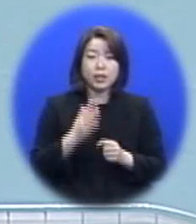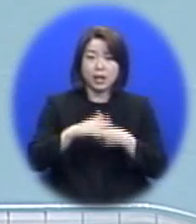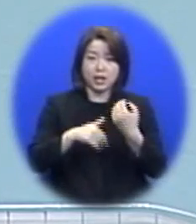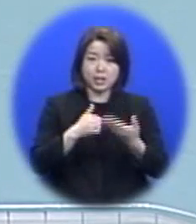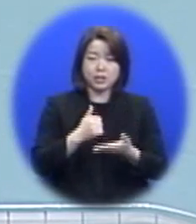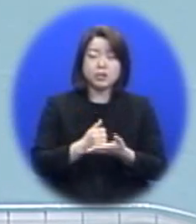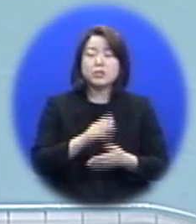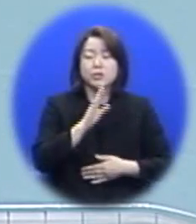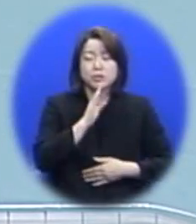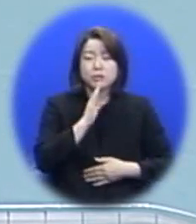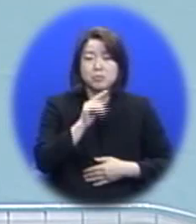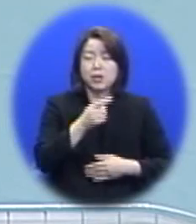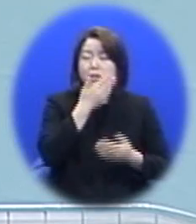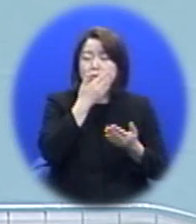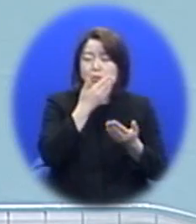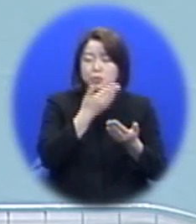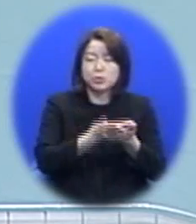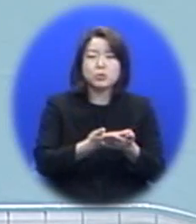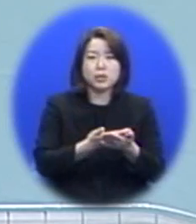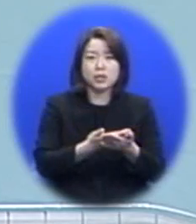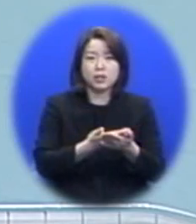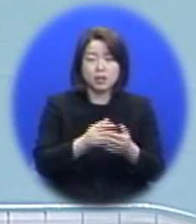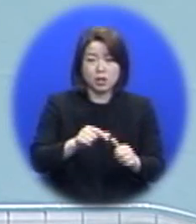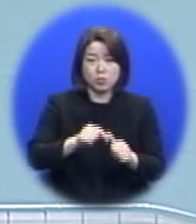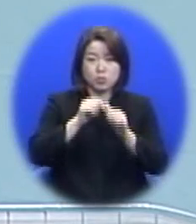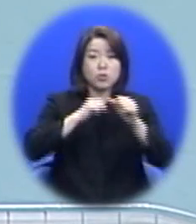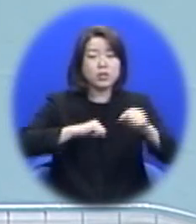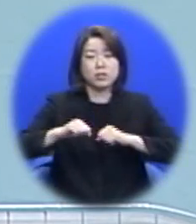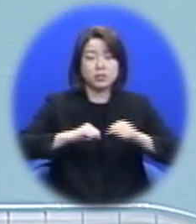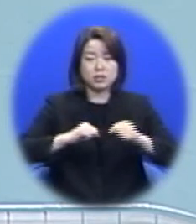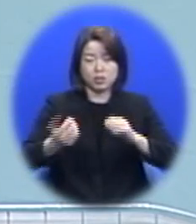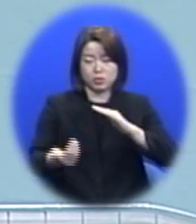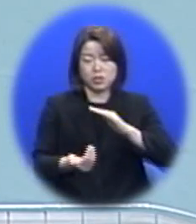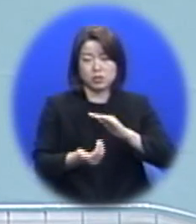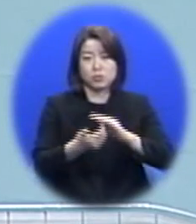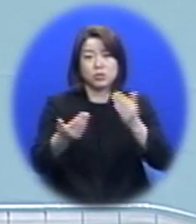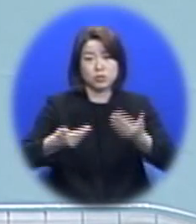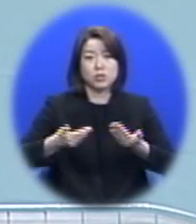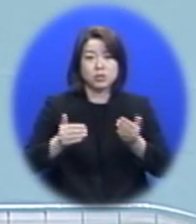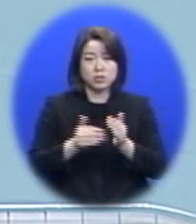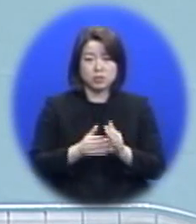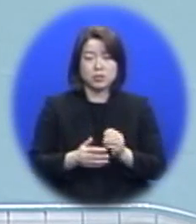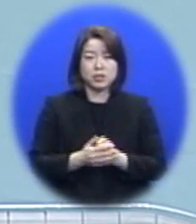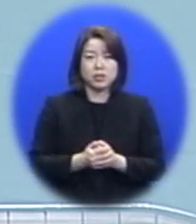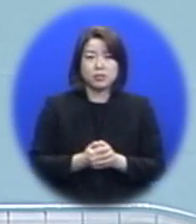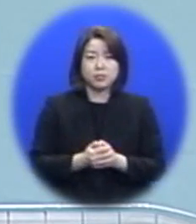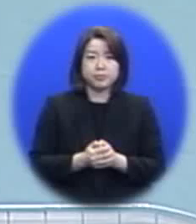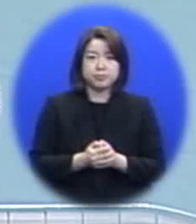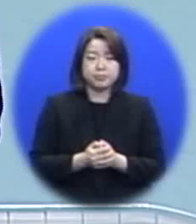하나님께서 정말 소중하게 구원의 역사를 이루시더라.